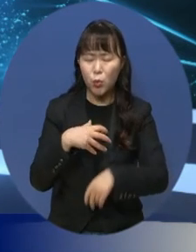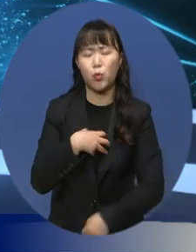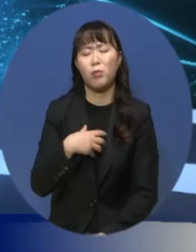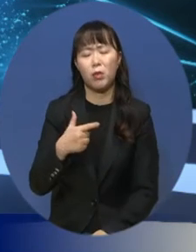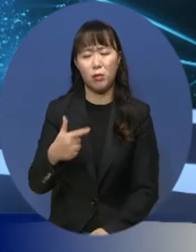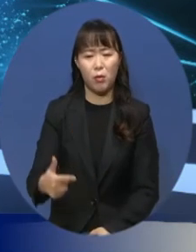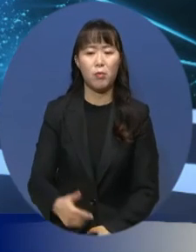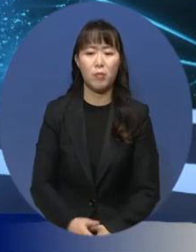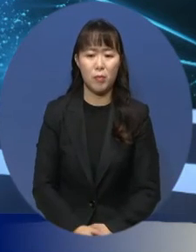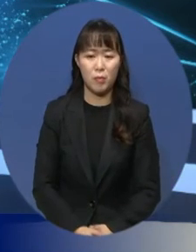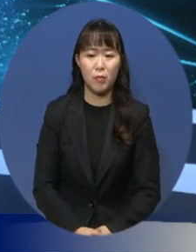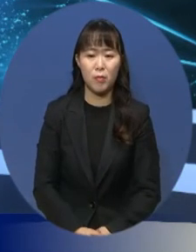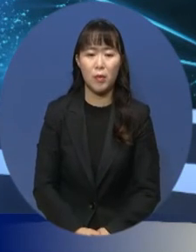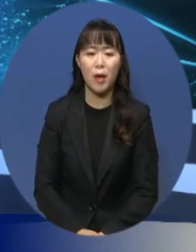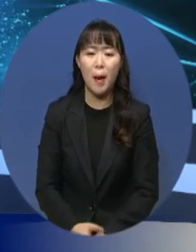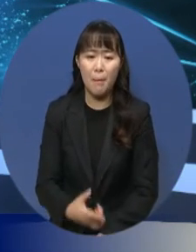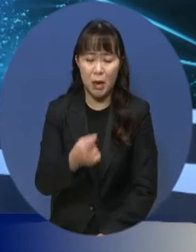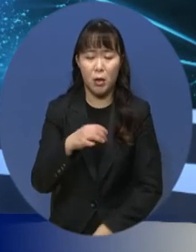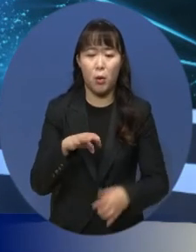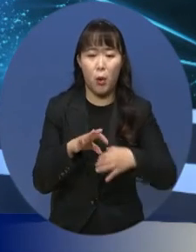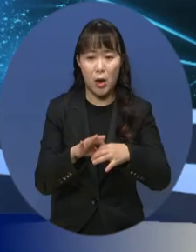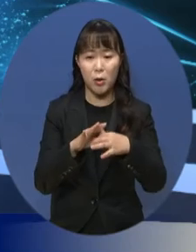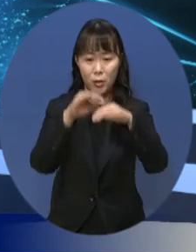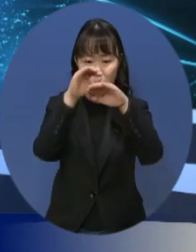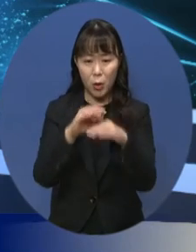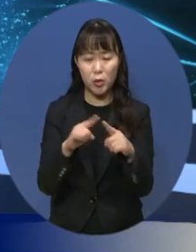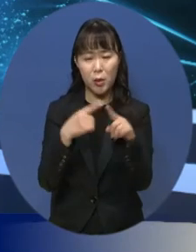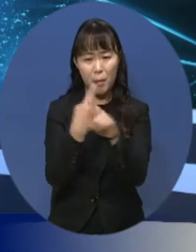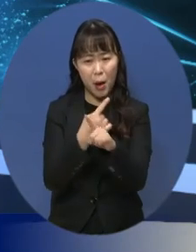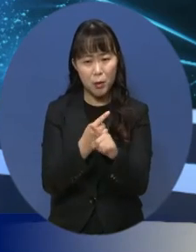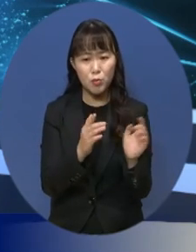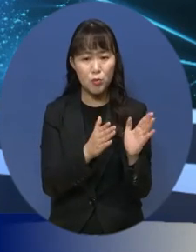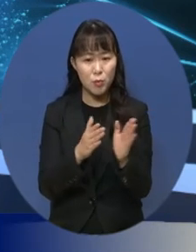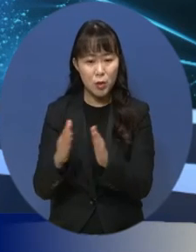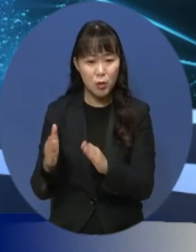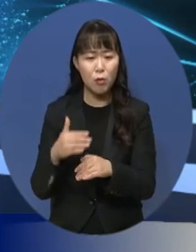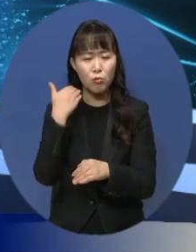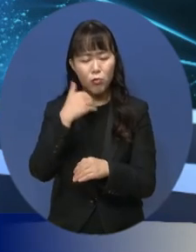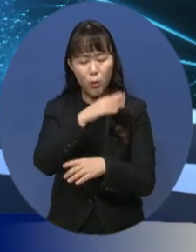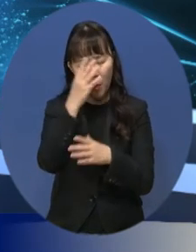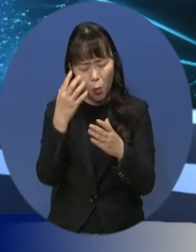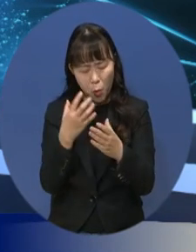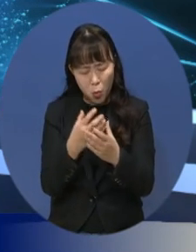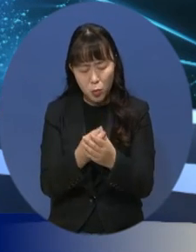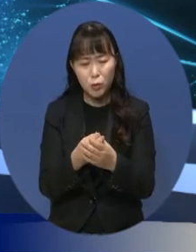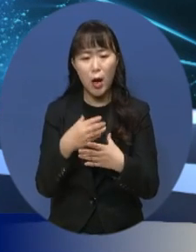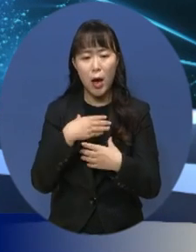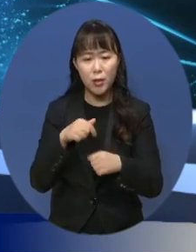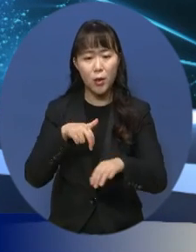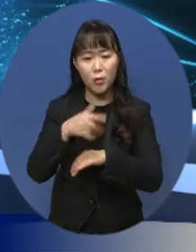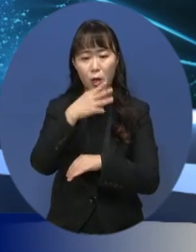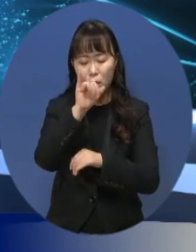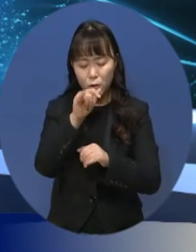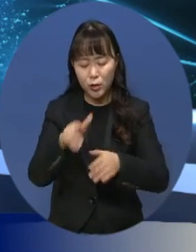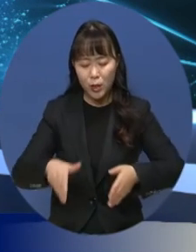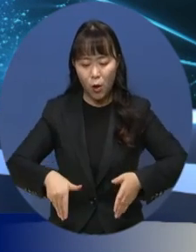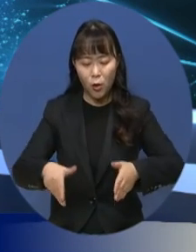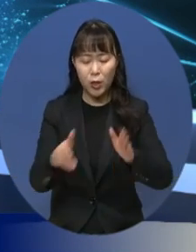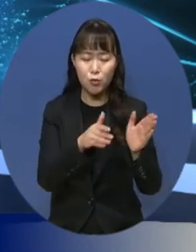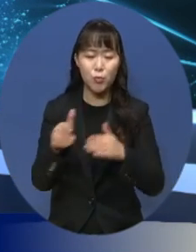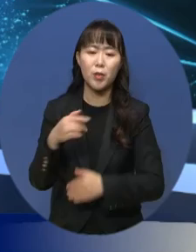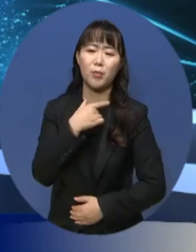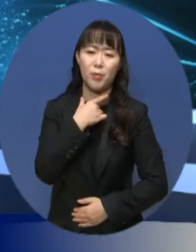상황입니다 하루빨리 해당 부분에 대한 개선안이 마련되어 누구나 안전하게 걸을 수 있는 거리가 조성되기